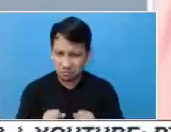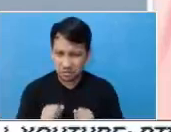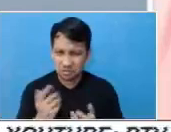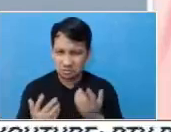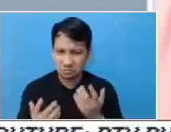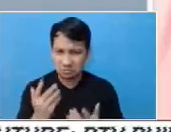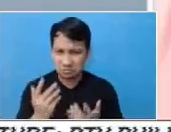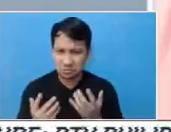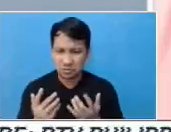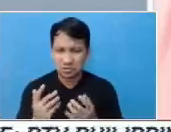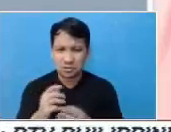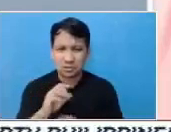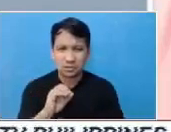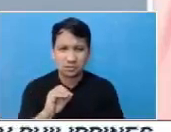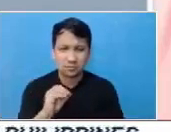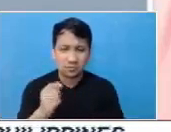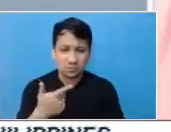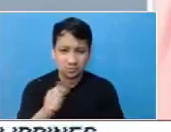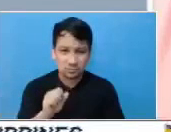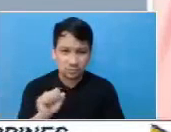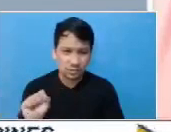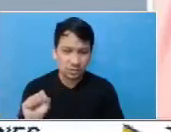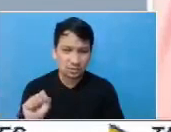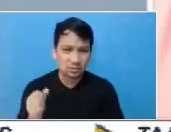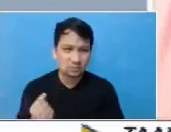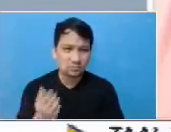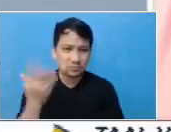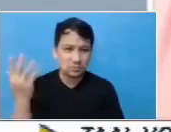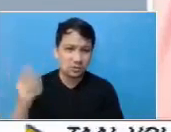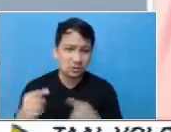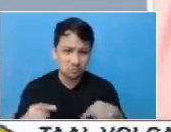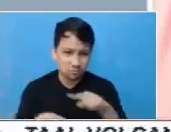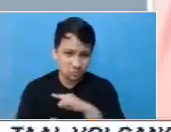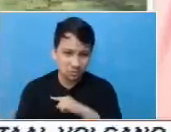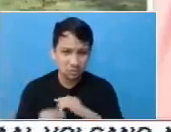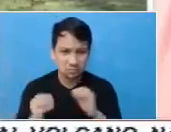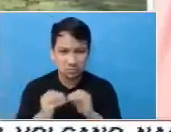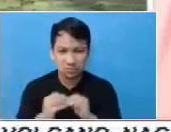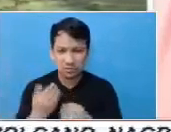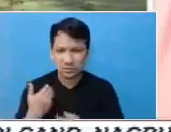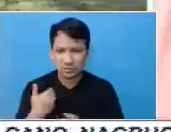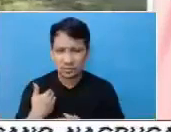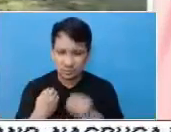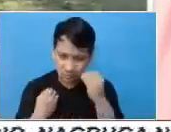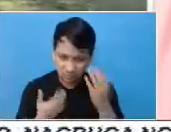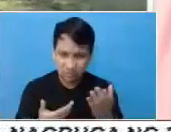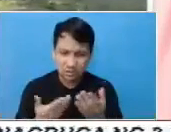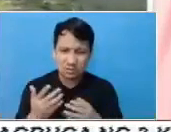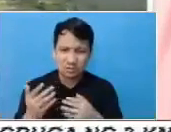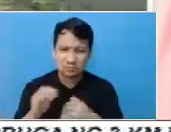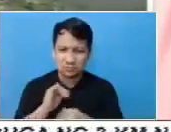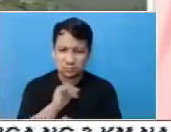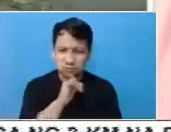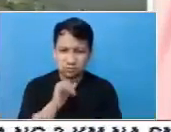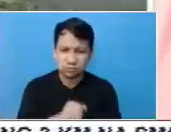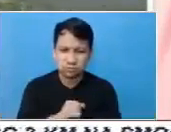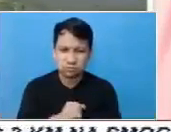ay nalangkap nila at mas matindi, syempre masama sa kalusugan 'yon, nakakairita sa ilong at mata at